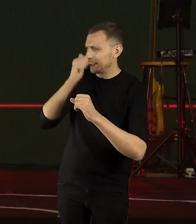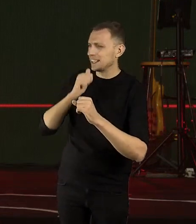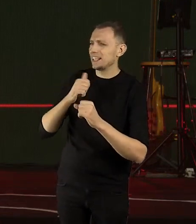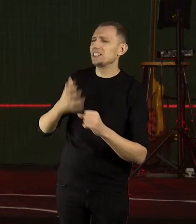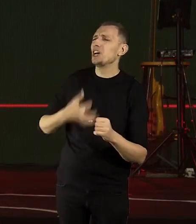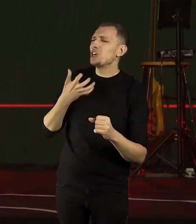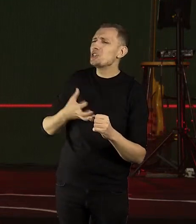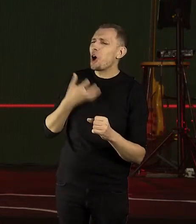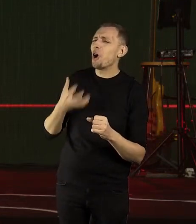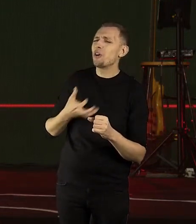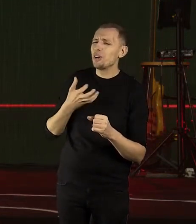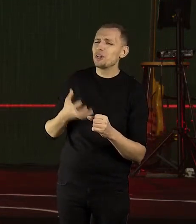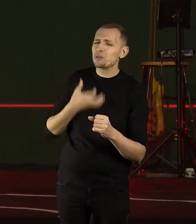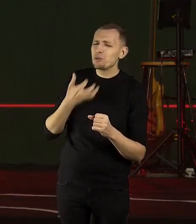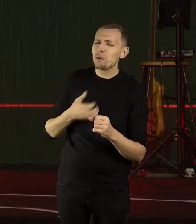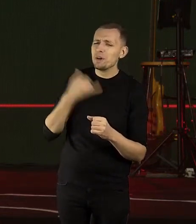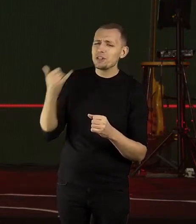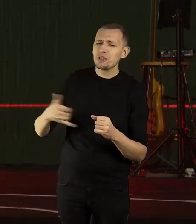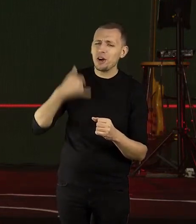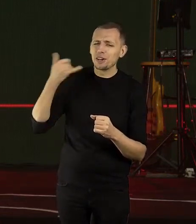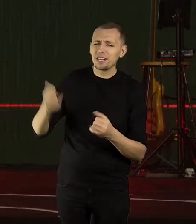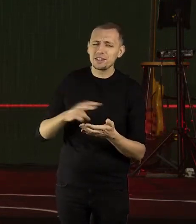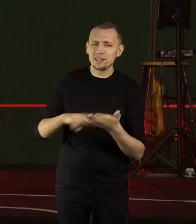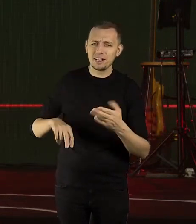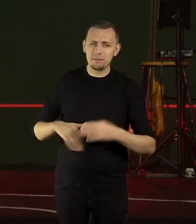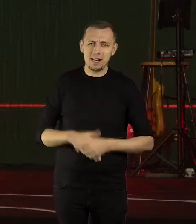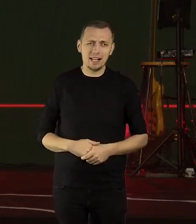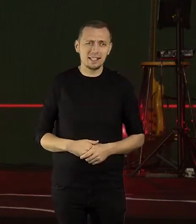może wytworzyć tego, co daje nam Ewangelia.